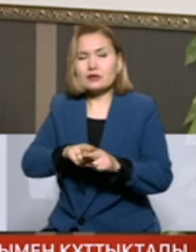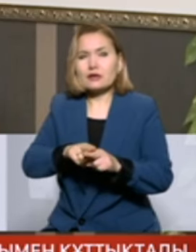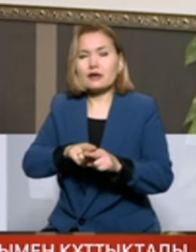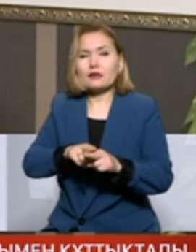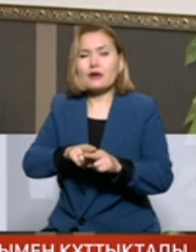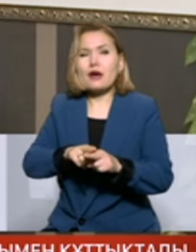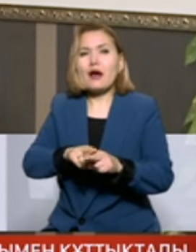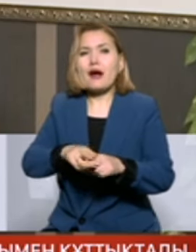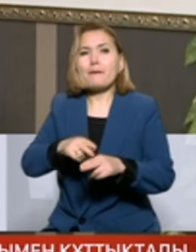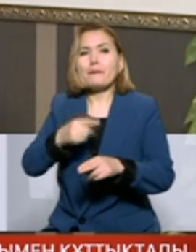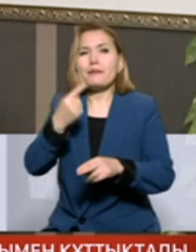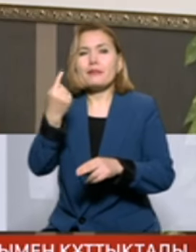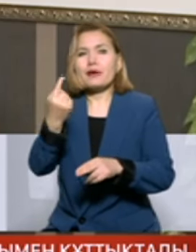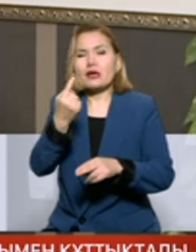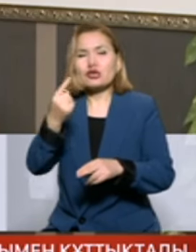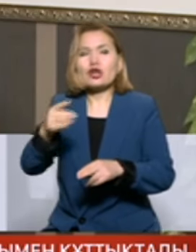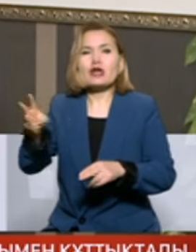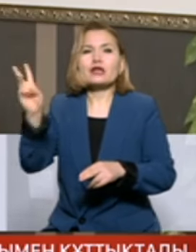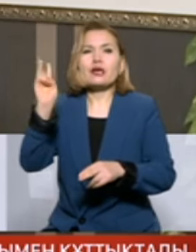бірінші